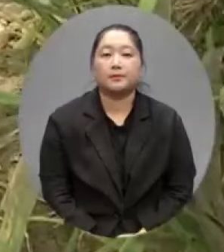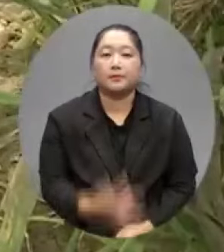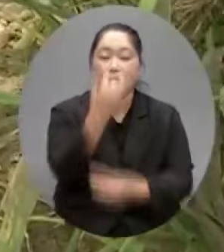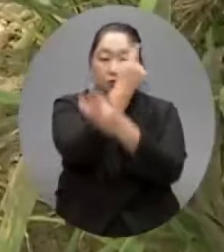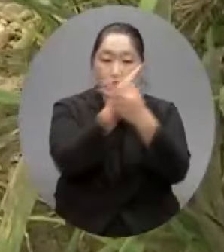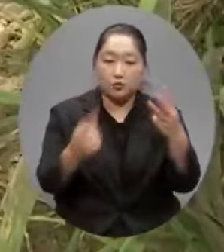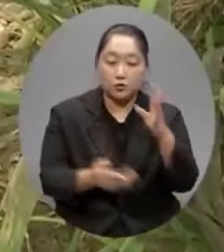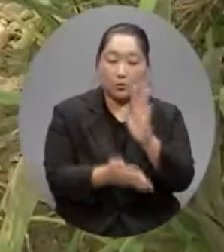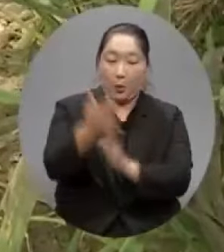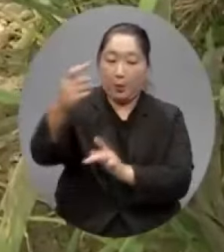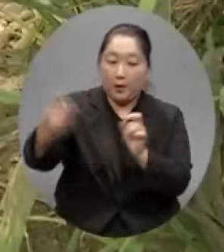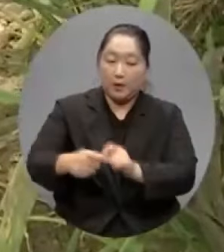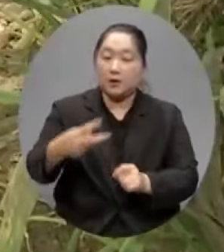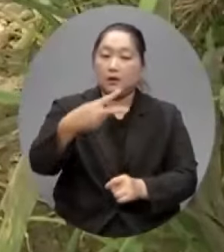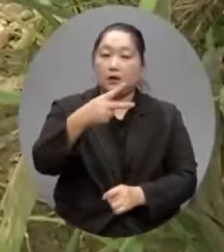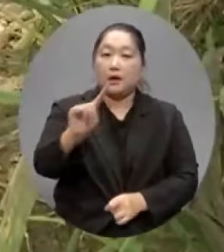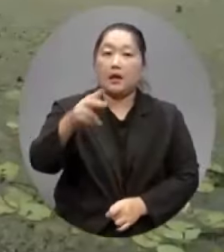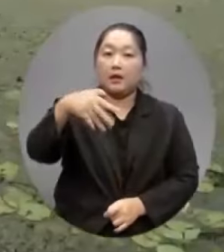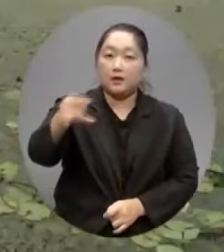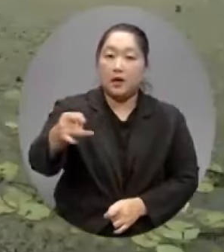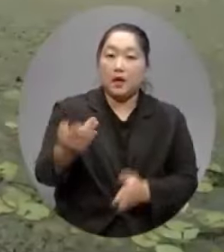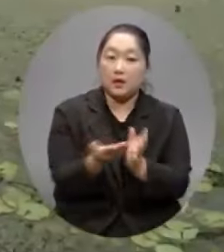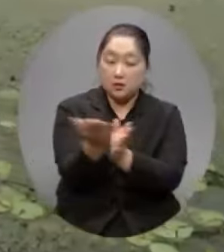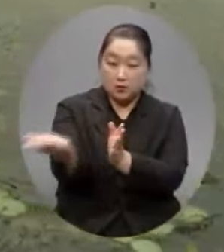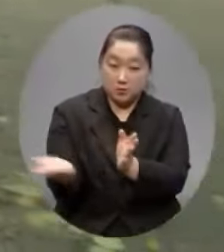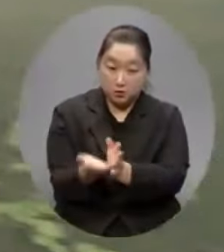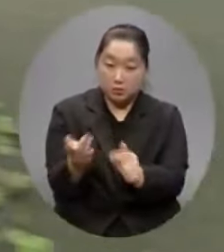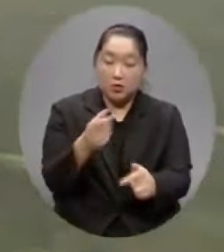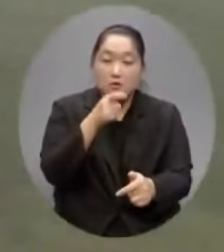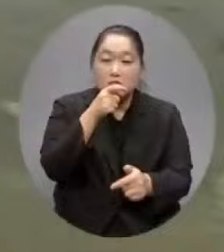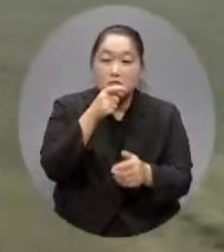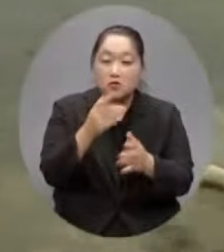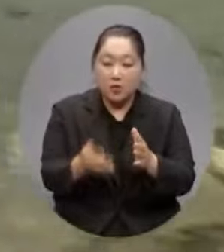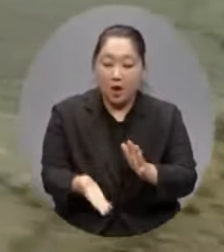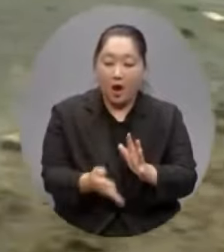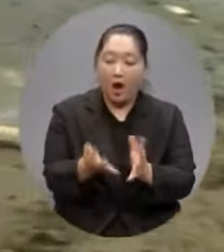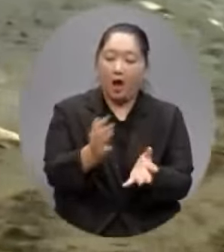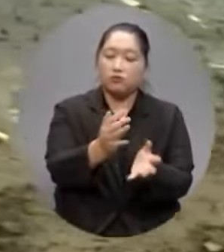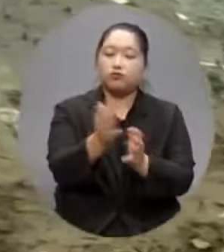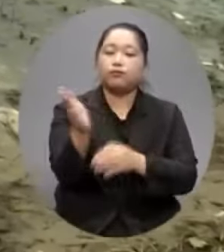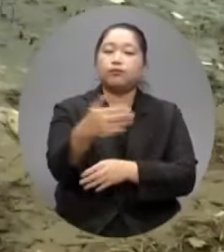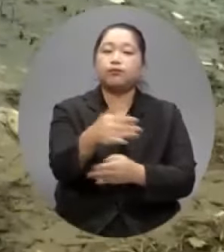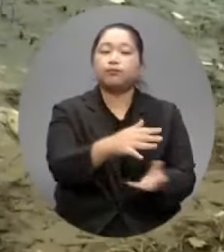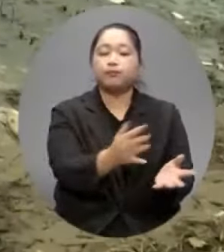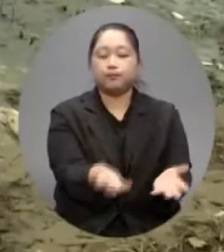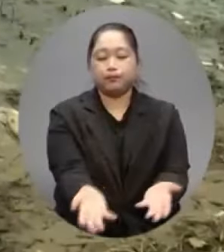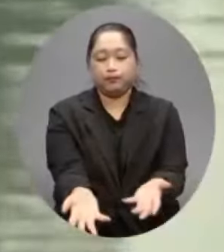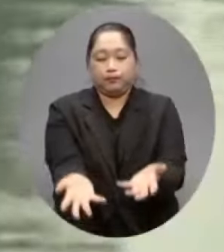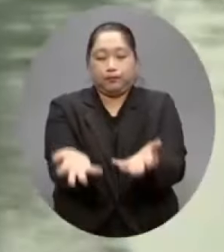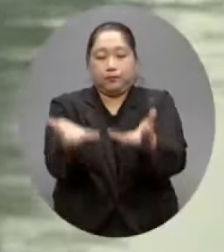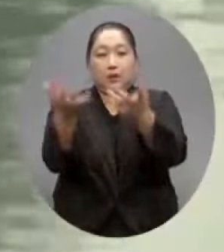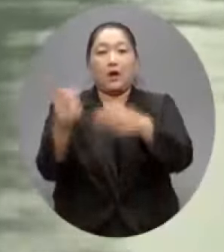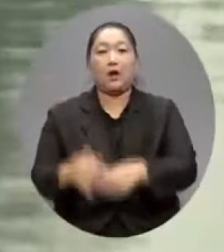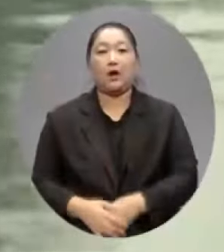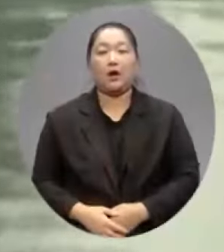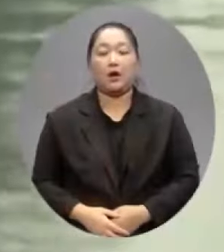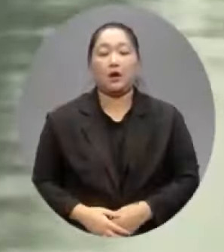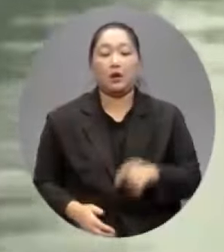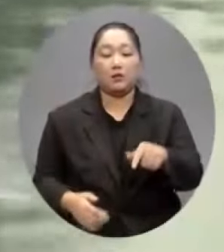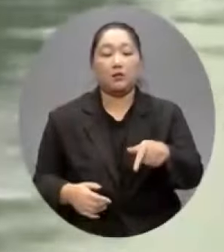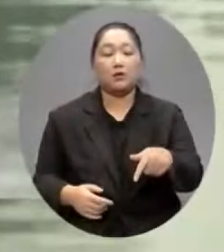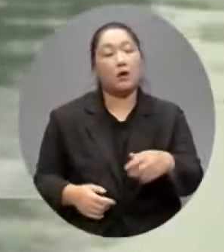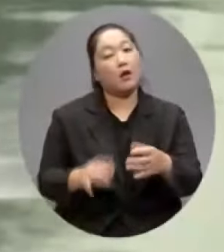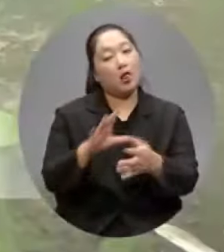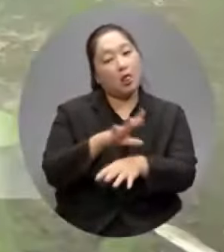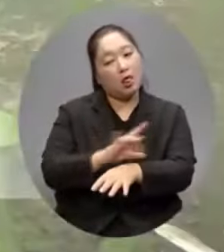충주 도심과 인접한 대제 저수지. 물 위로 하얗게 배를 드러낸 채 물고기가 떠올랐습니다. 이 구역에서만